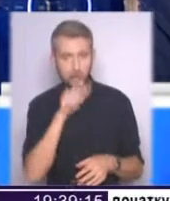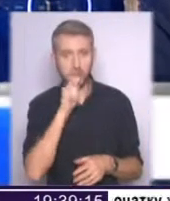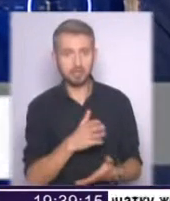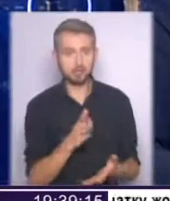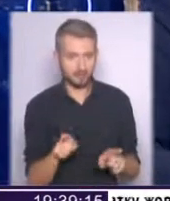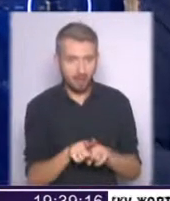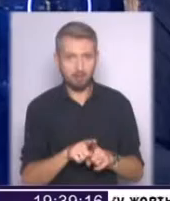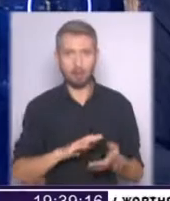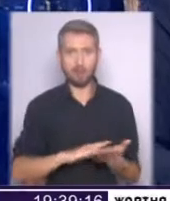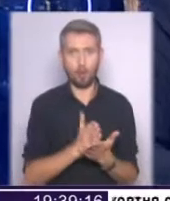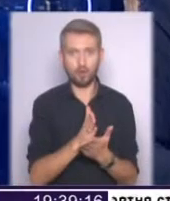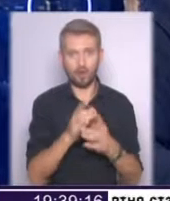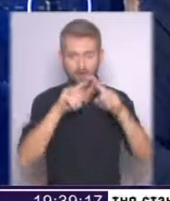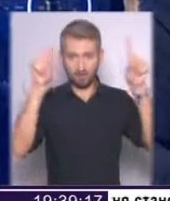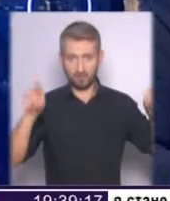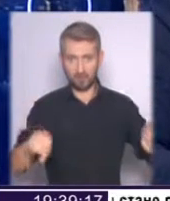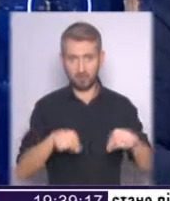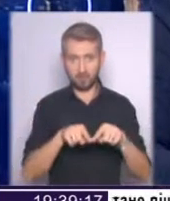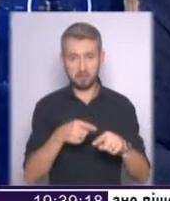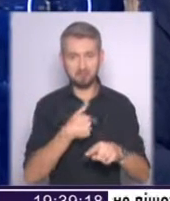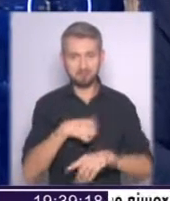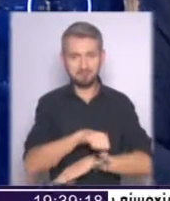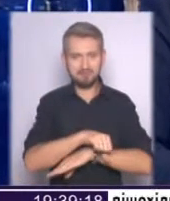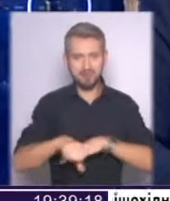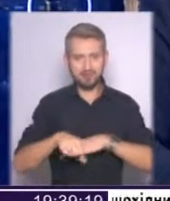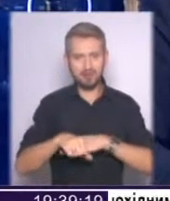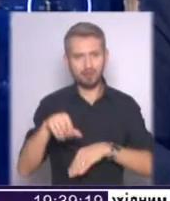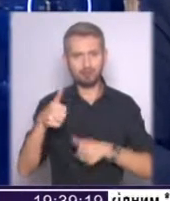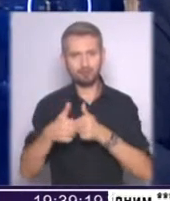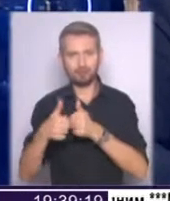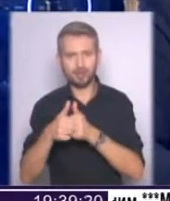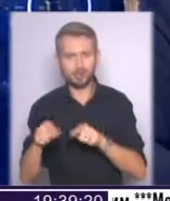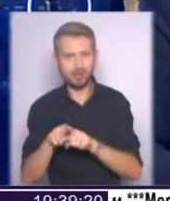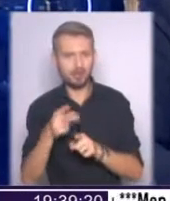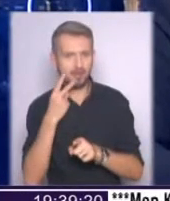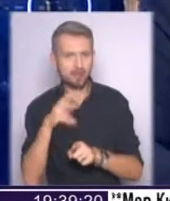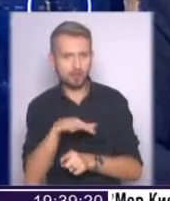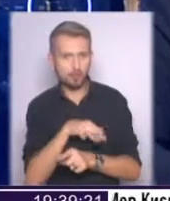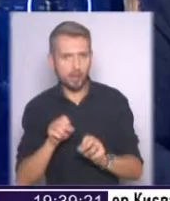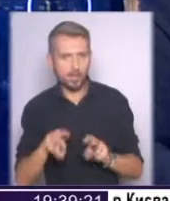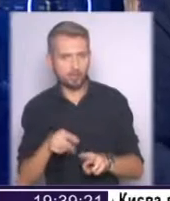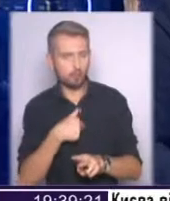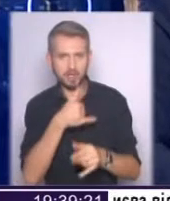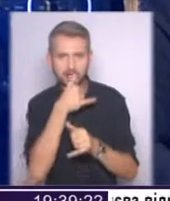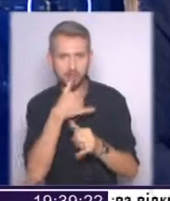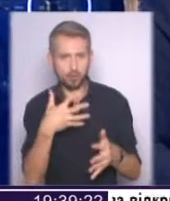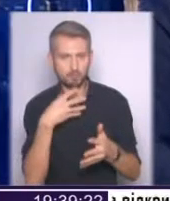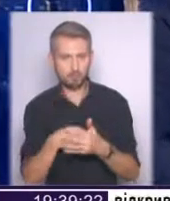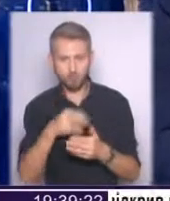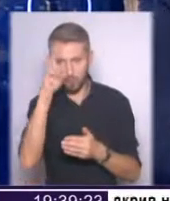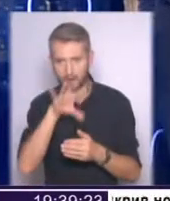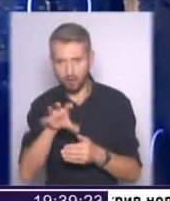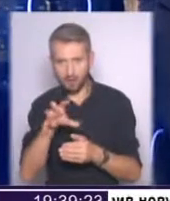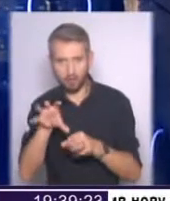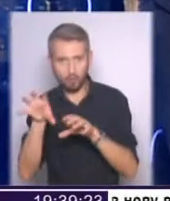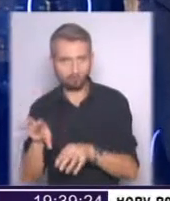ми, межуючи з таким сусідом, завжди будемо знаходитися в зоні такого ризику. Тобто ми не можемо перенести свою країну десь туди